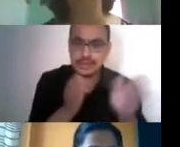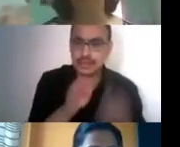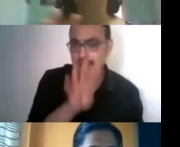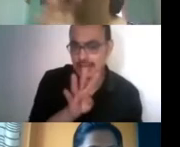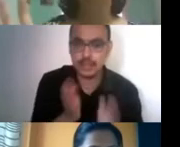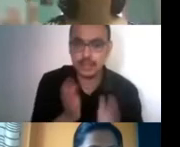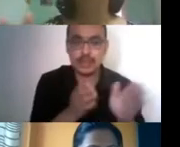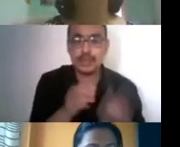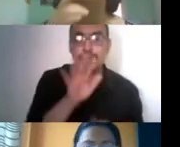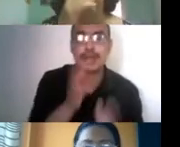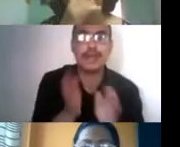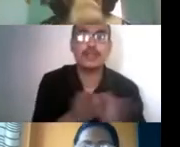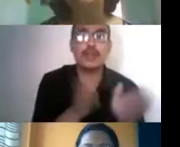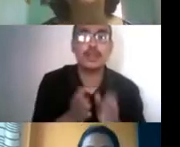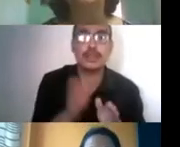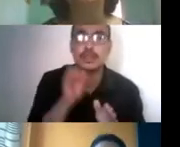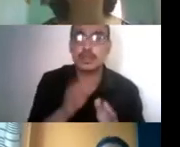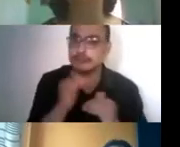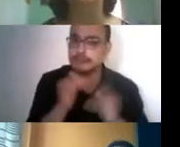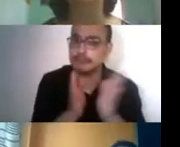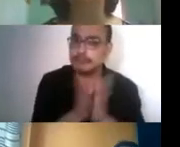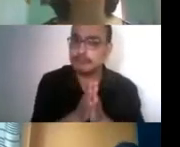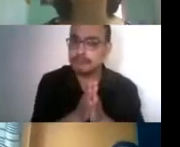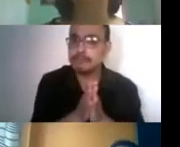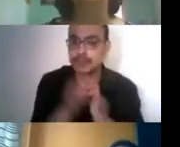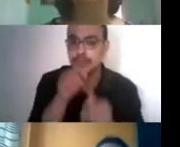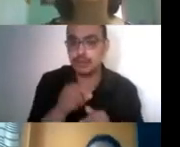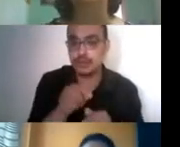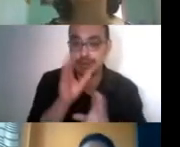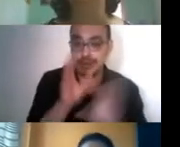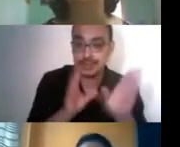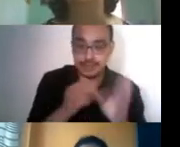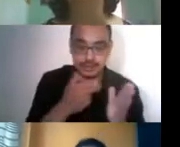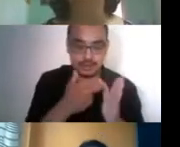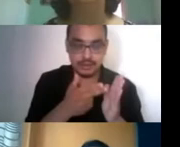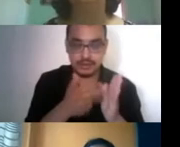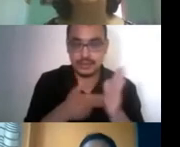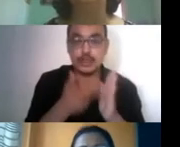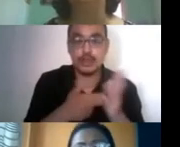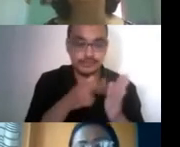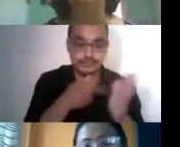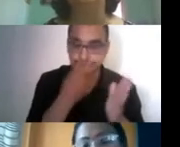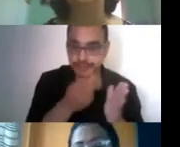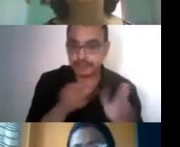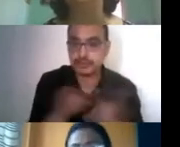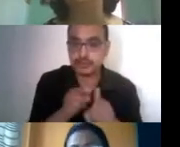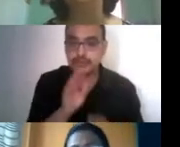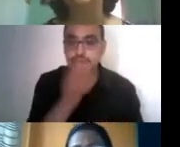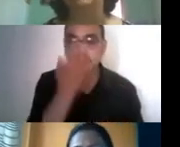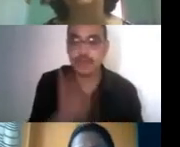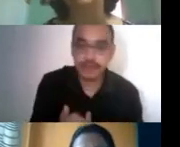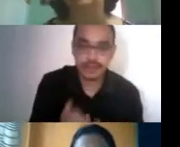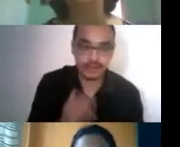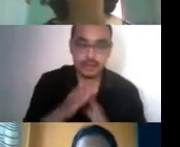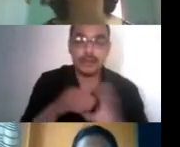भन्नुभएको छ, तर मोटामोटी चाहिँ के हुन्छ भन्दाखेरि, यो यदि यो चित्र तपाईँहरूले हेर्नुभयो भने, केही कारणले गर्दाखेरि घर परिवारभित्र